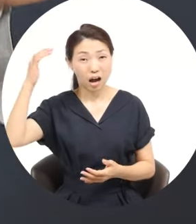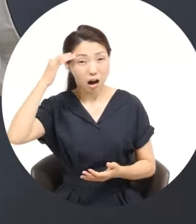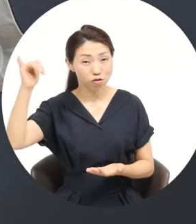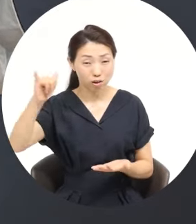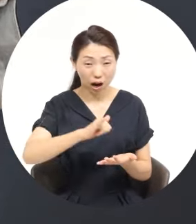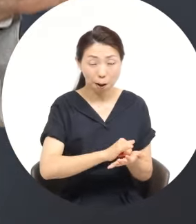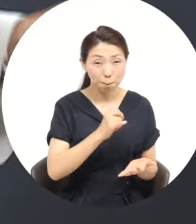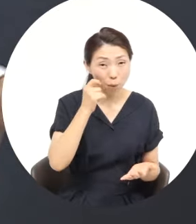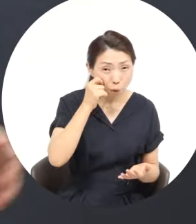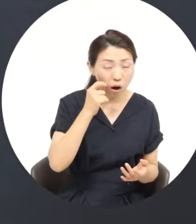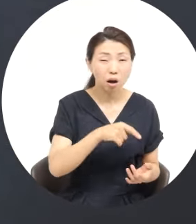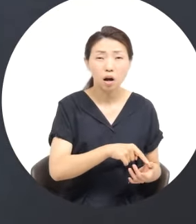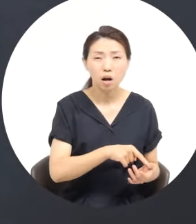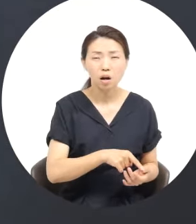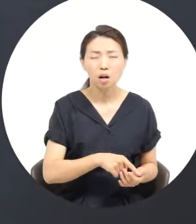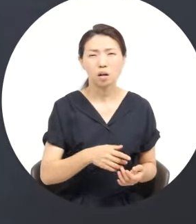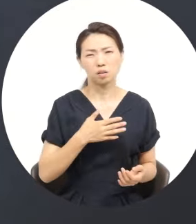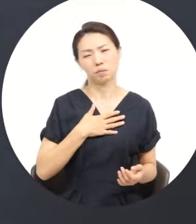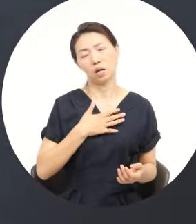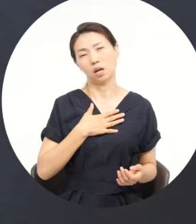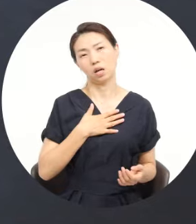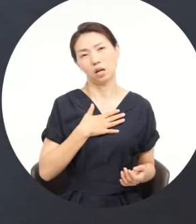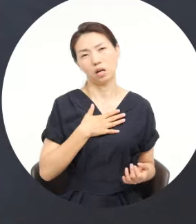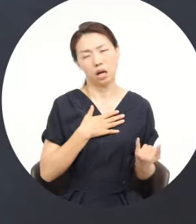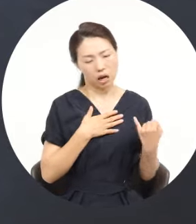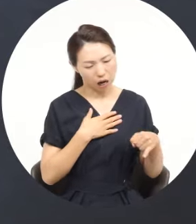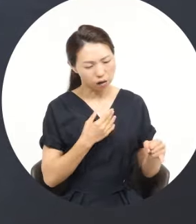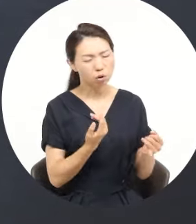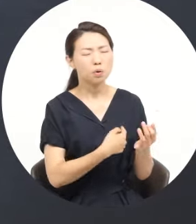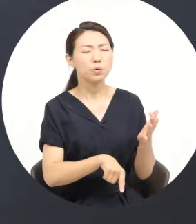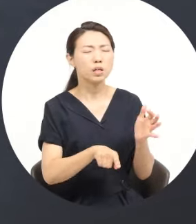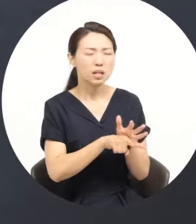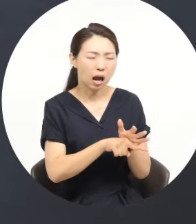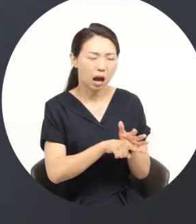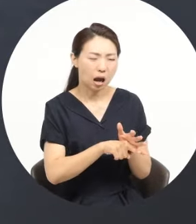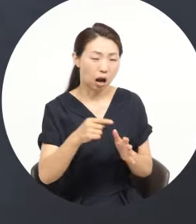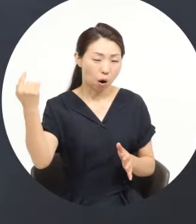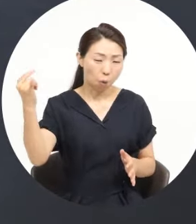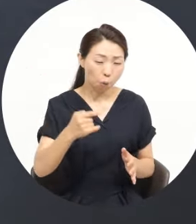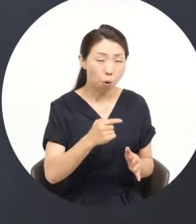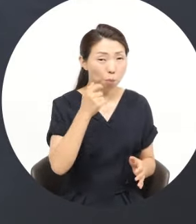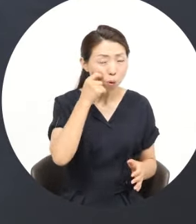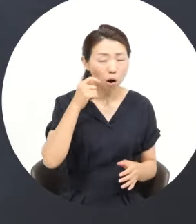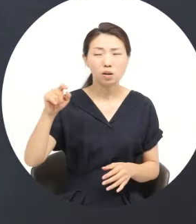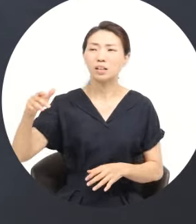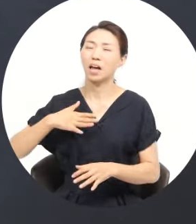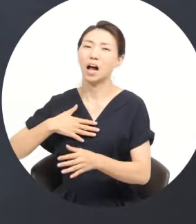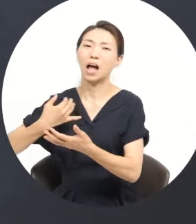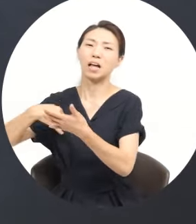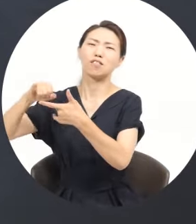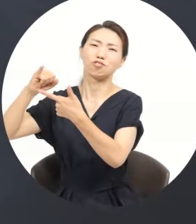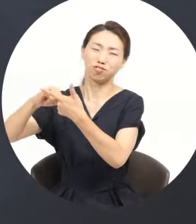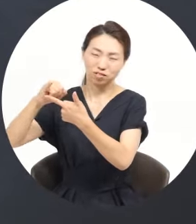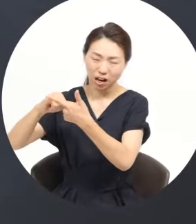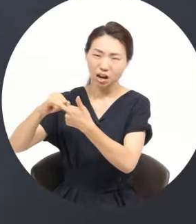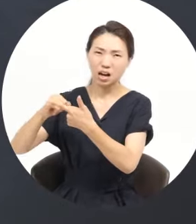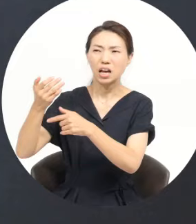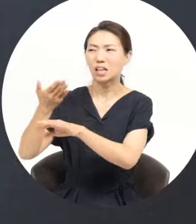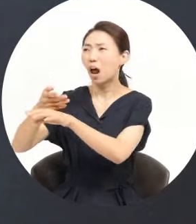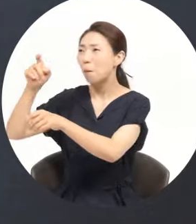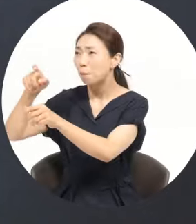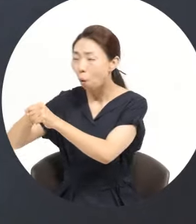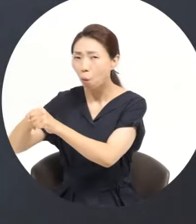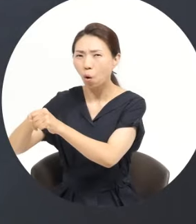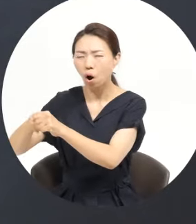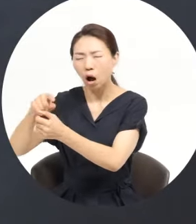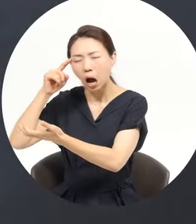아이의 편이 못 되고 또 내 딴 목표, 내 직업이든 내 놀이든 내 또 다음 자식이든 거기에